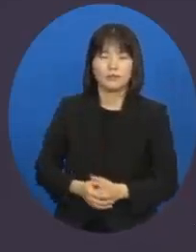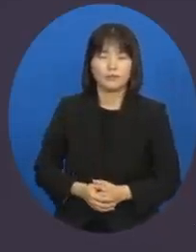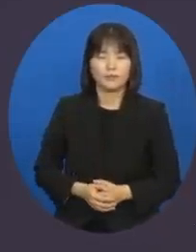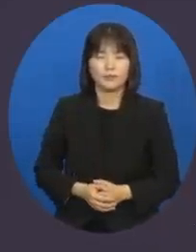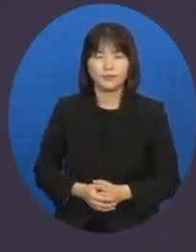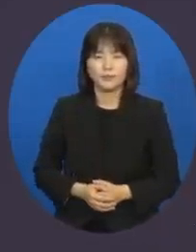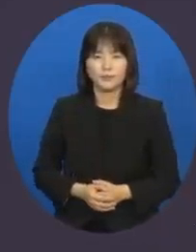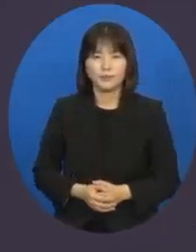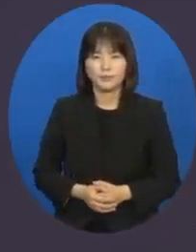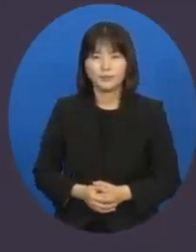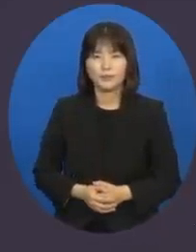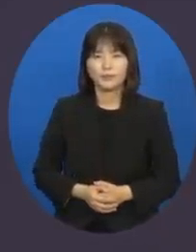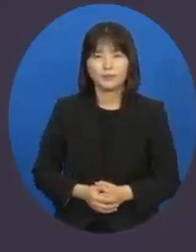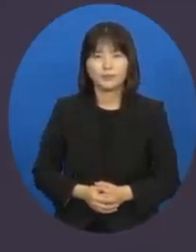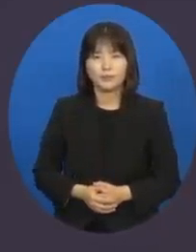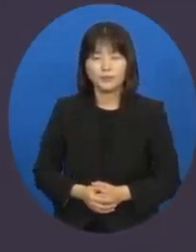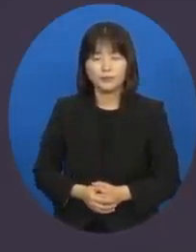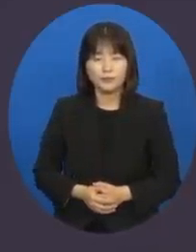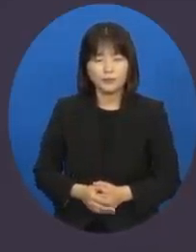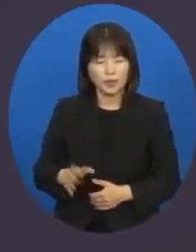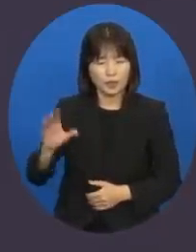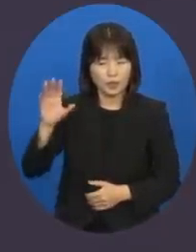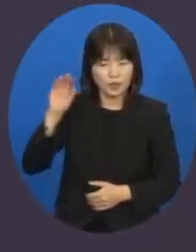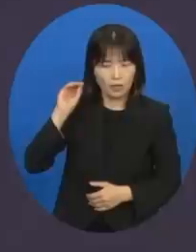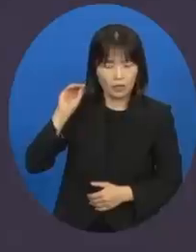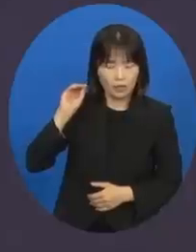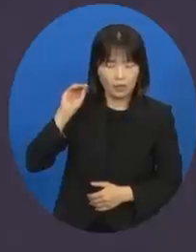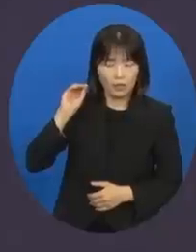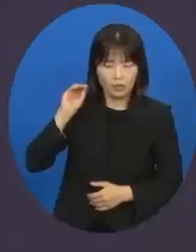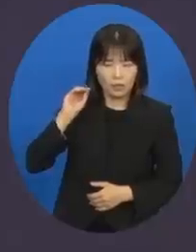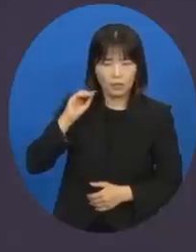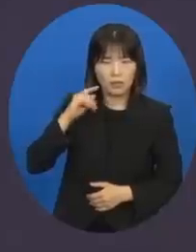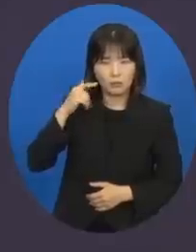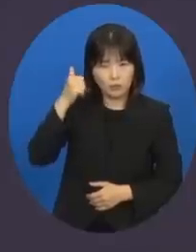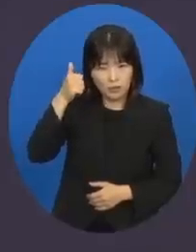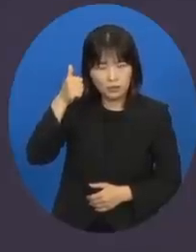것입니다. 그 이야기를 듣고 목사님이 집에